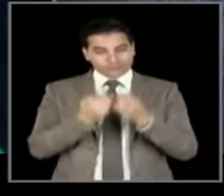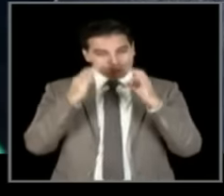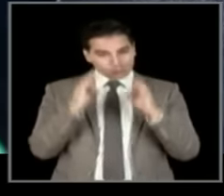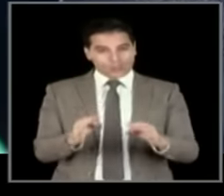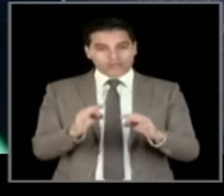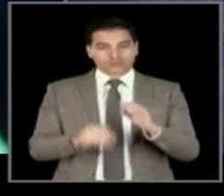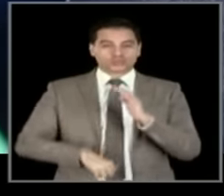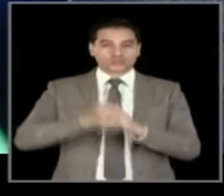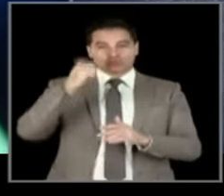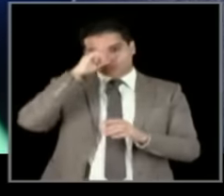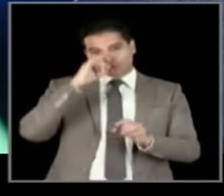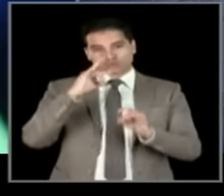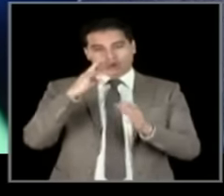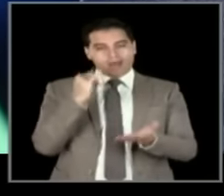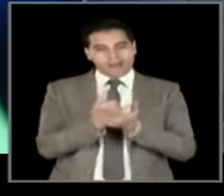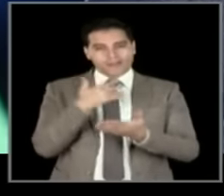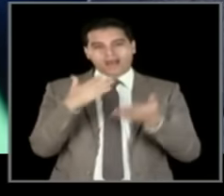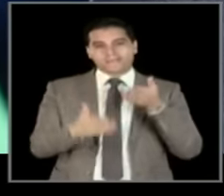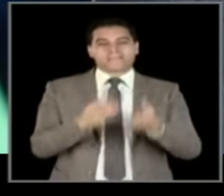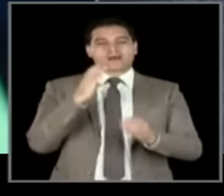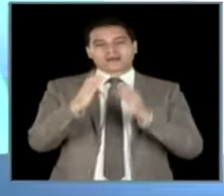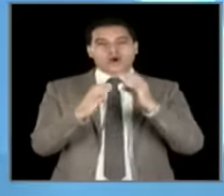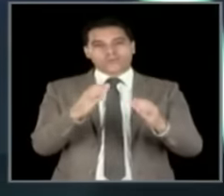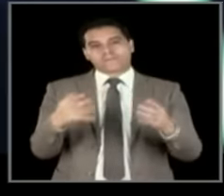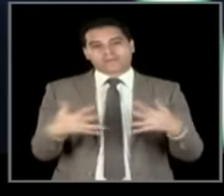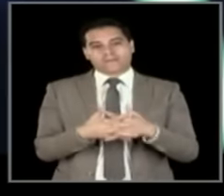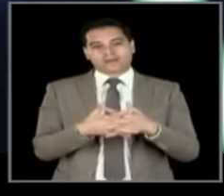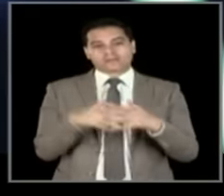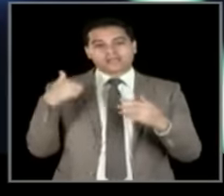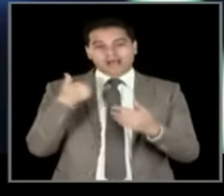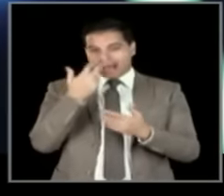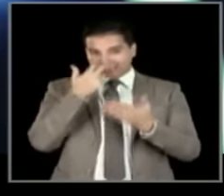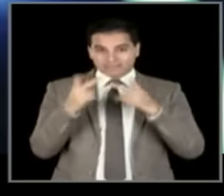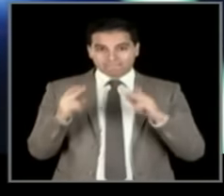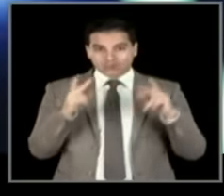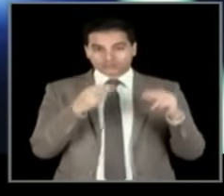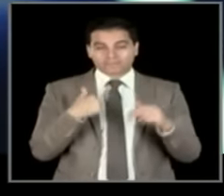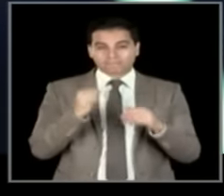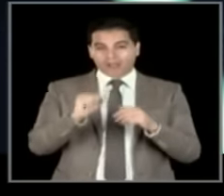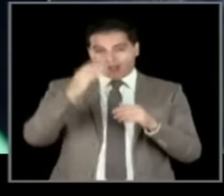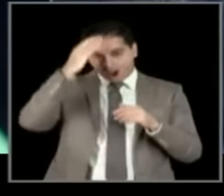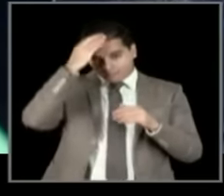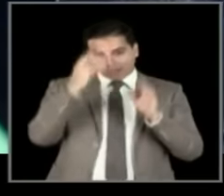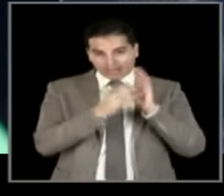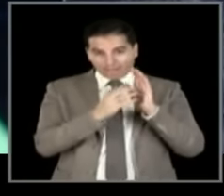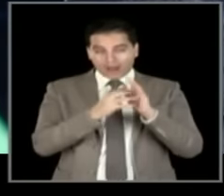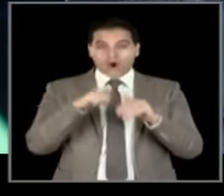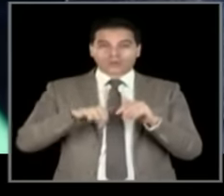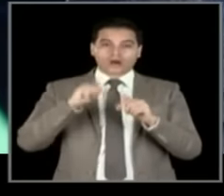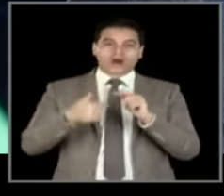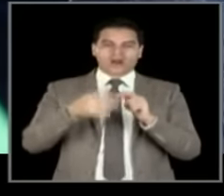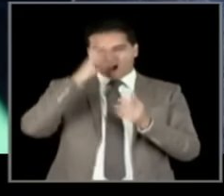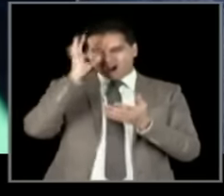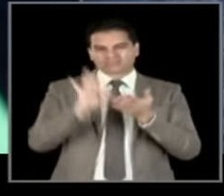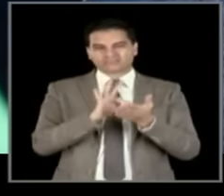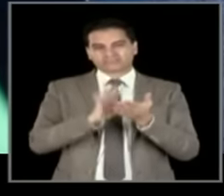كويس وإن شاء الله نكون نأدي المسؤولية اللي حطيتها فيها الجامعة بإذن الله إحنا شاركنا الموسم اللي فات في عباقرة الجامعات والحظ ما وفقناش